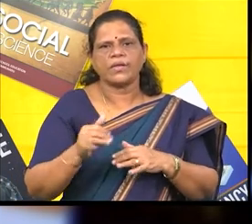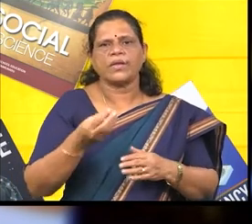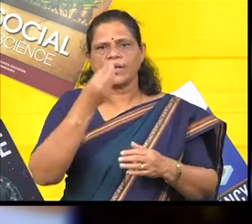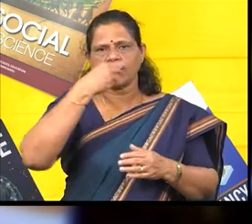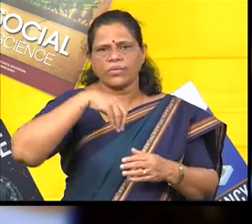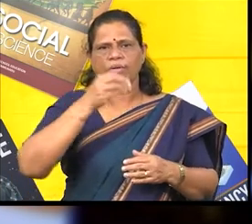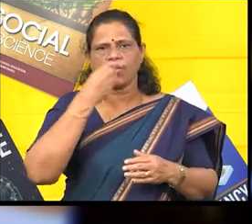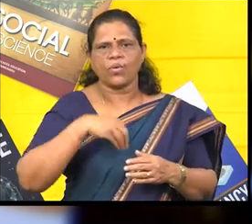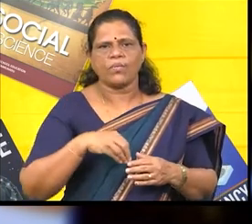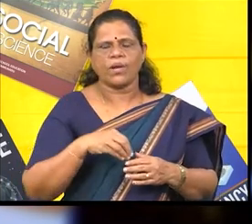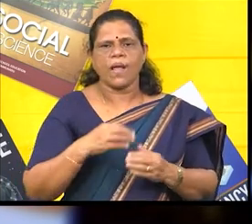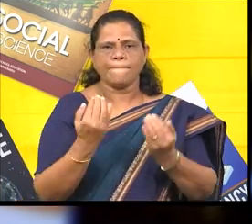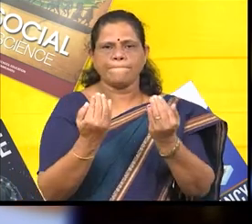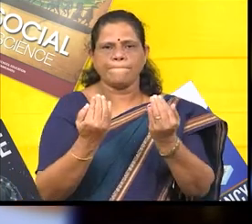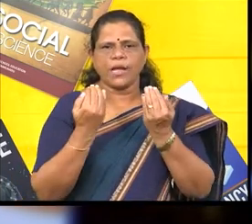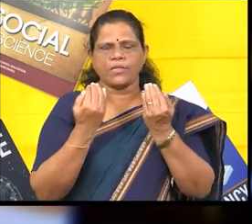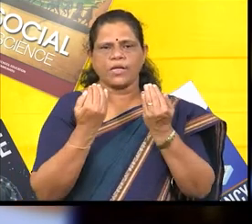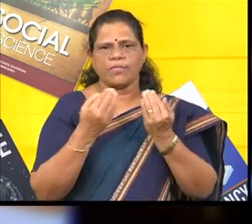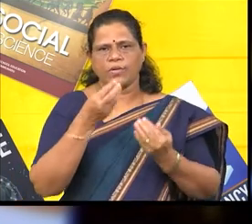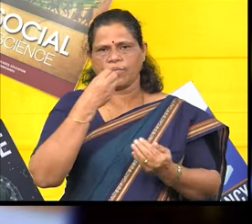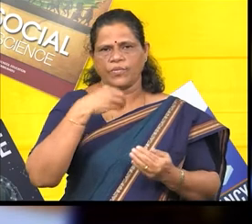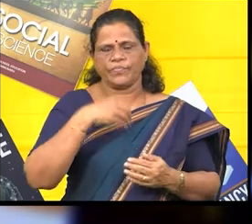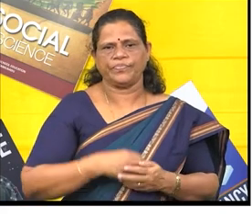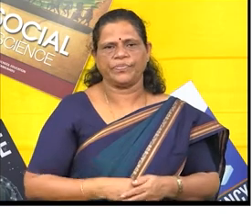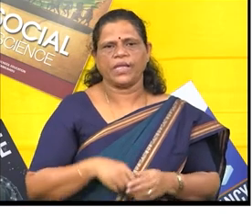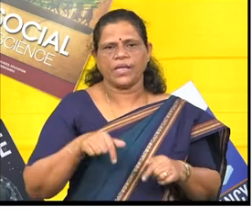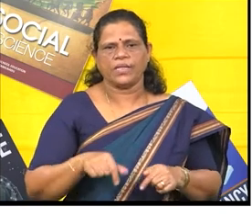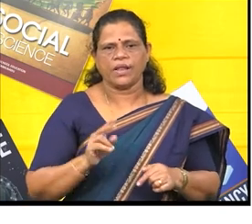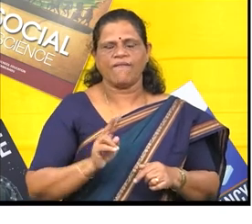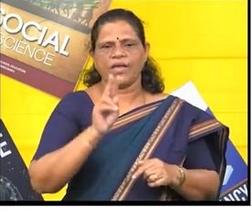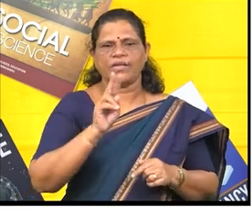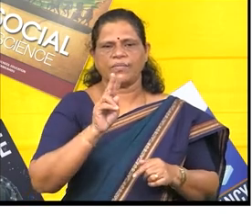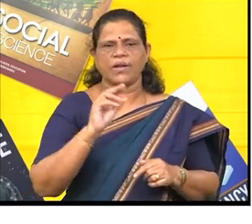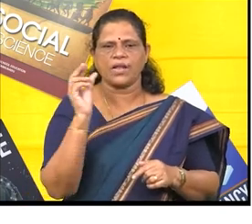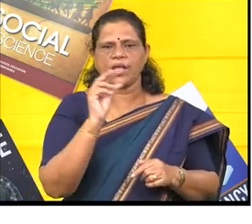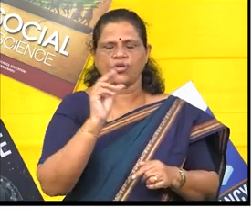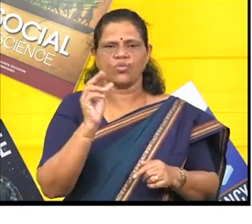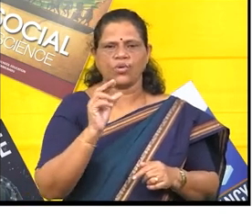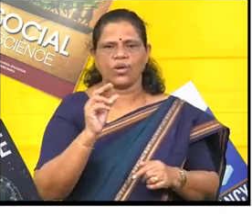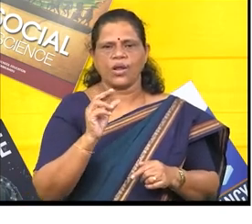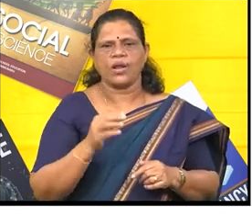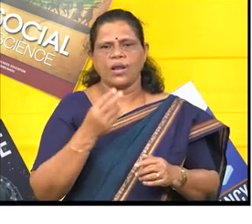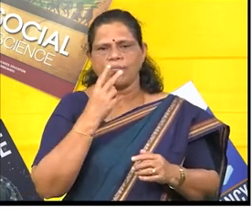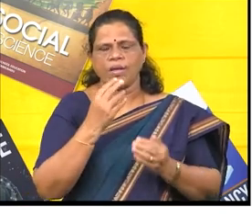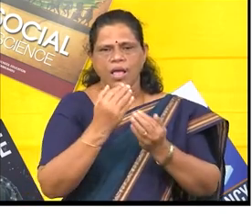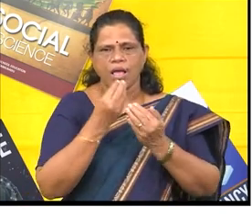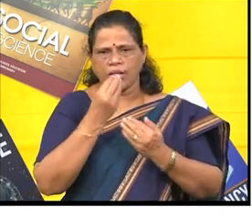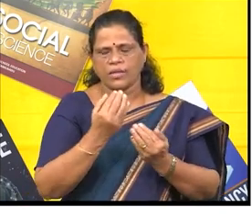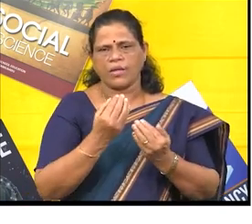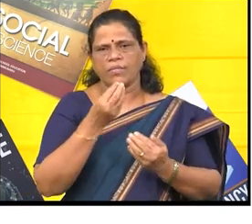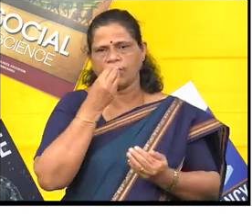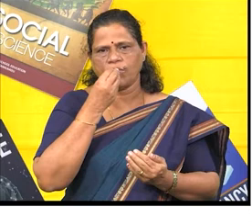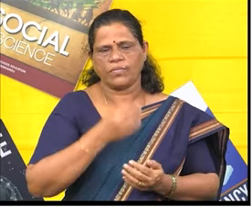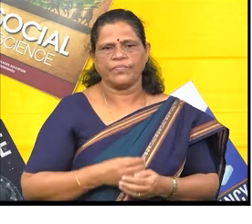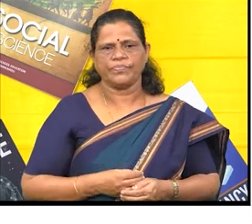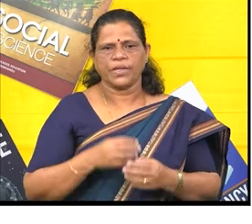தவிர்ப்பதற்காக எடுத்துக்கொள்ளக்கூடிய உணவுகள் தான் பாதுகாப்பு அளிக்கும் உணவுகள்னு சொல்லுவோம். இதில் வைட்டமின்கள், தாது உப்புக்கள், இதெல்லாம் நம்ம பாதுகாப்பு